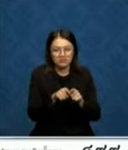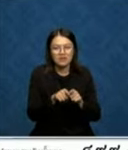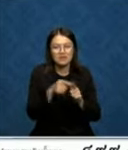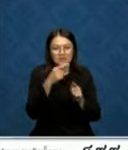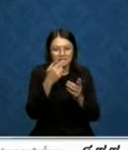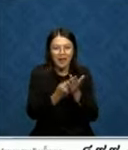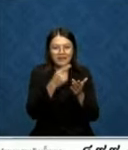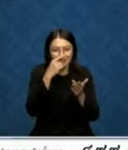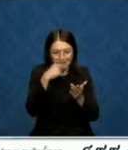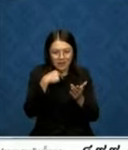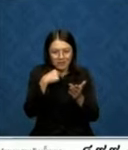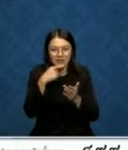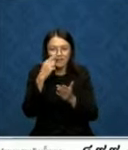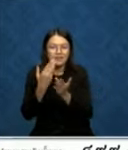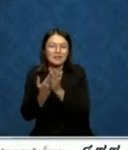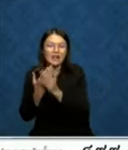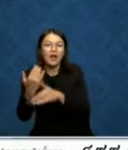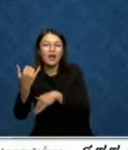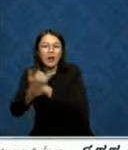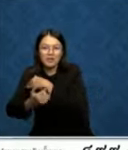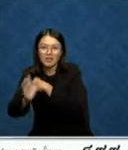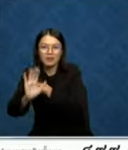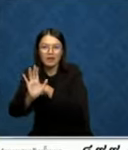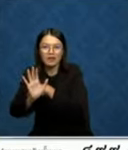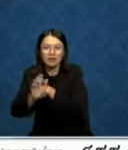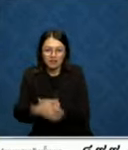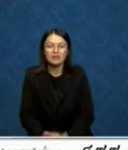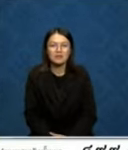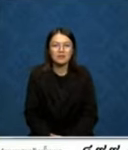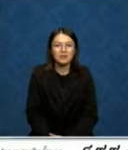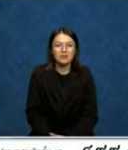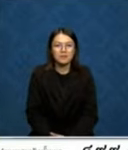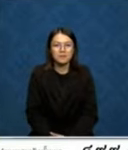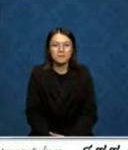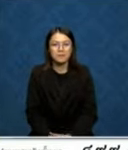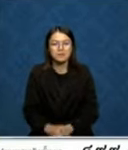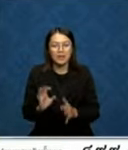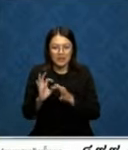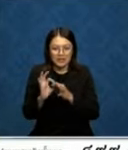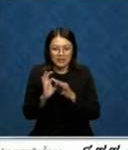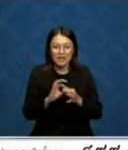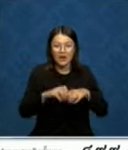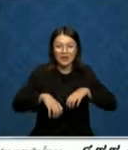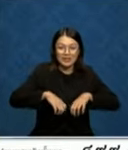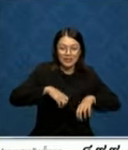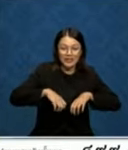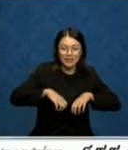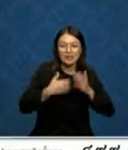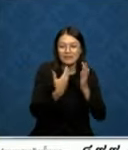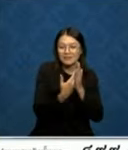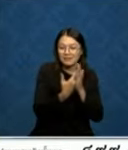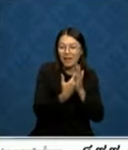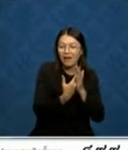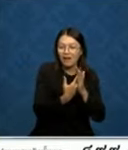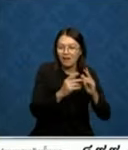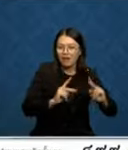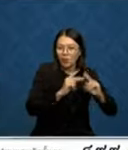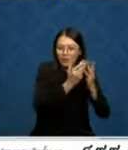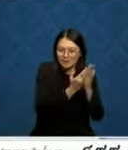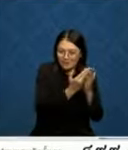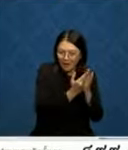ข้องกับเรื่องเงินตราต่างประเทศที่สำคัญเชื่อมโยงกับการบริหารทางด้านการเงินการ